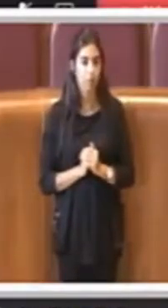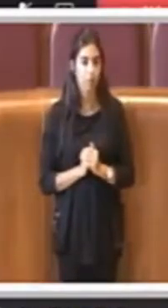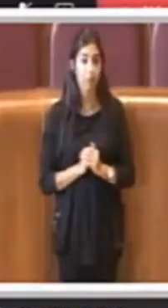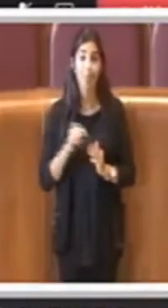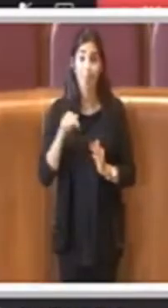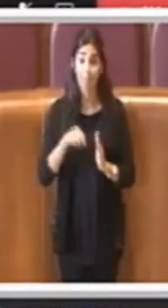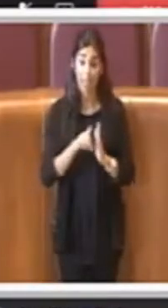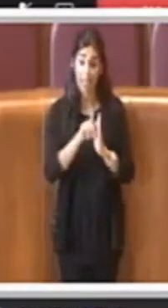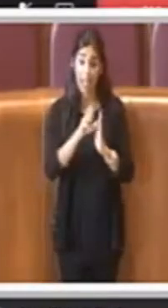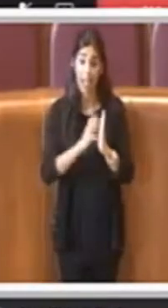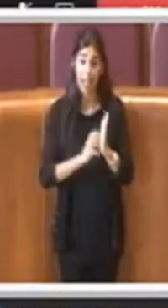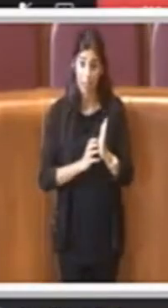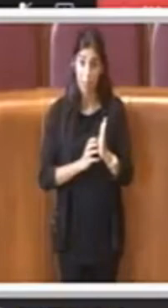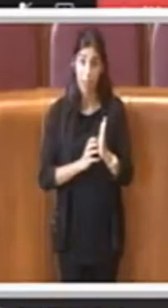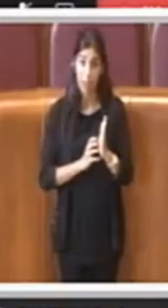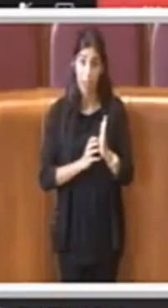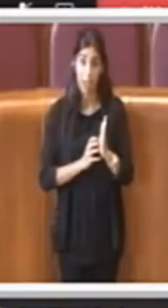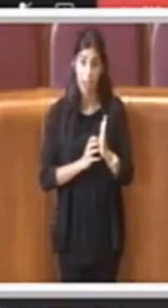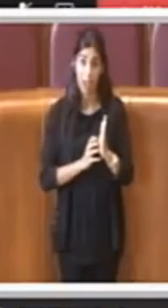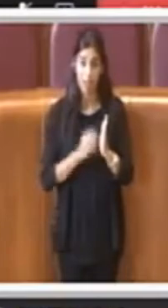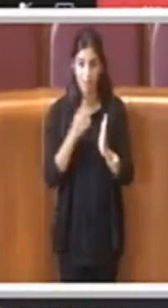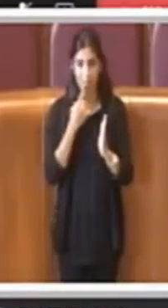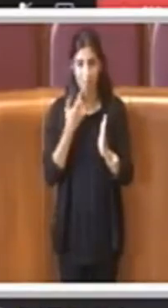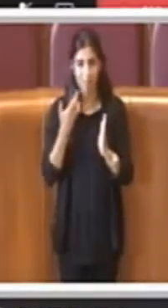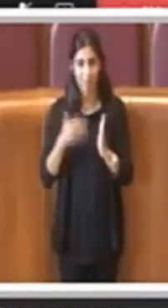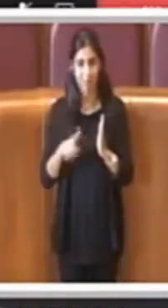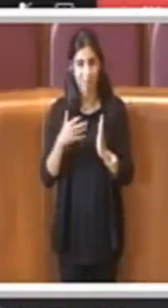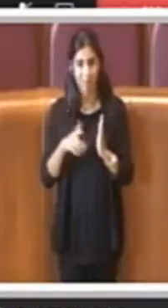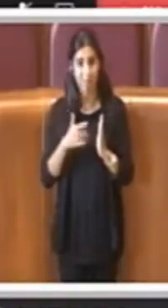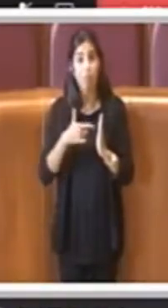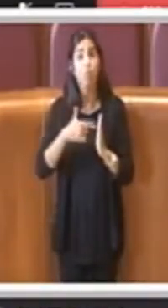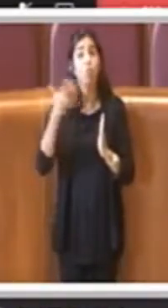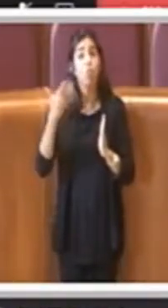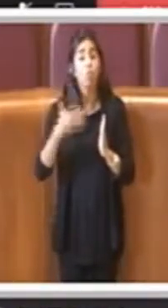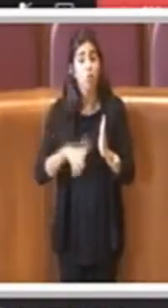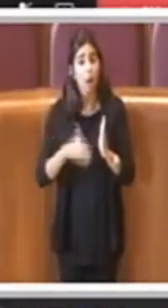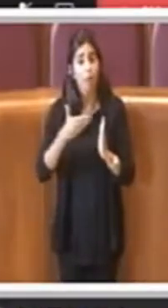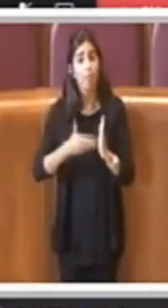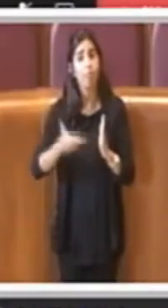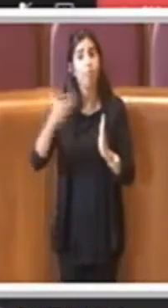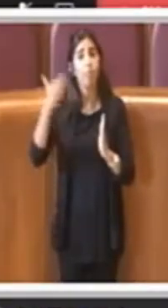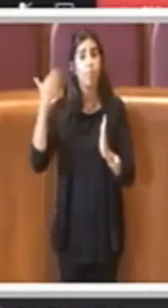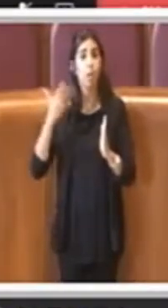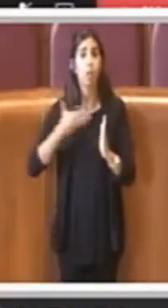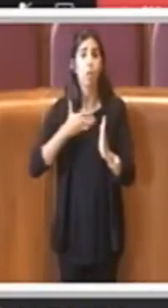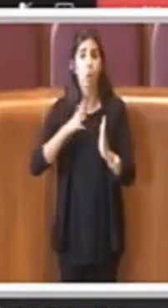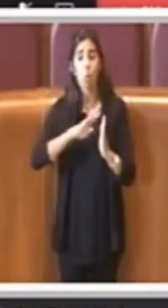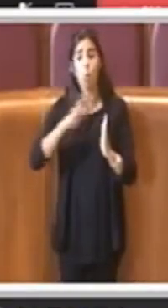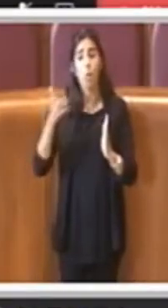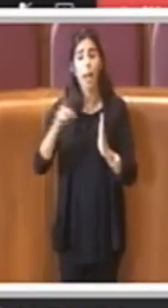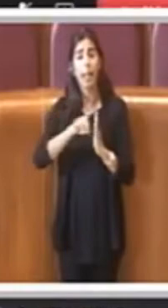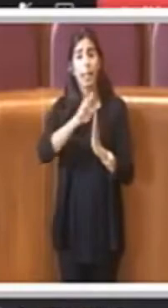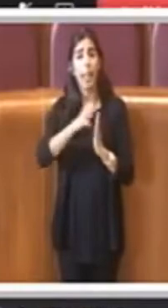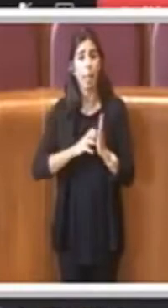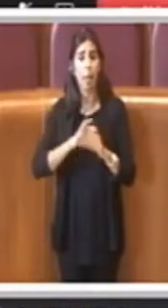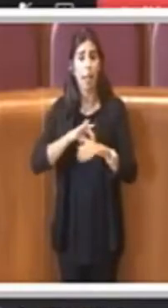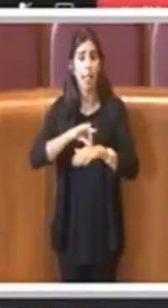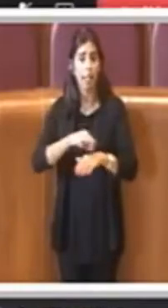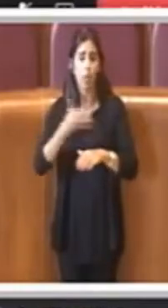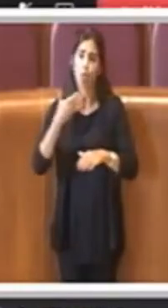A questa delibera, come abbiamo detto, già preesiste una delibera di indirizzo già approvata